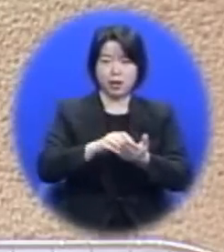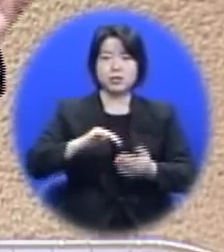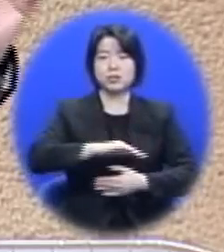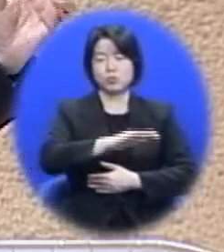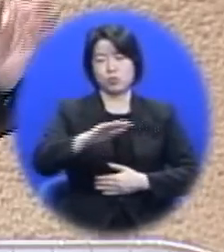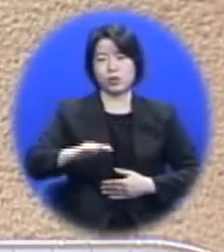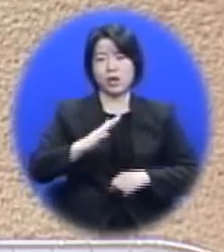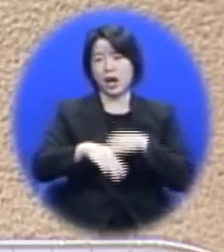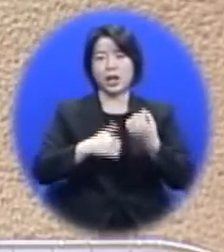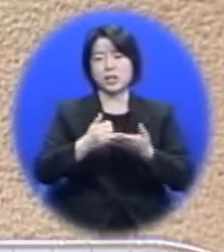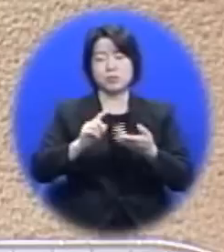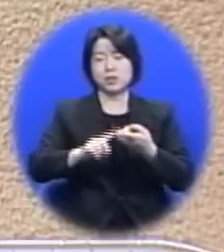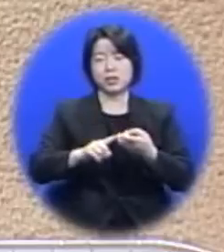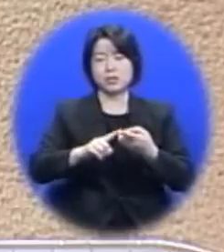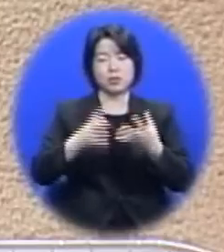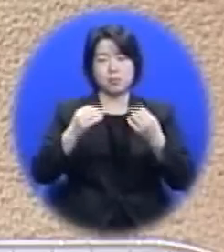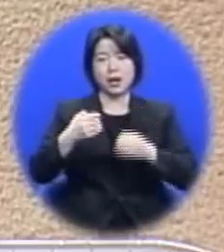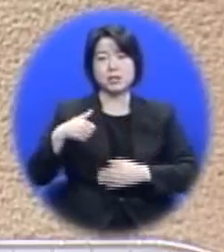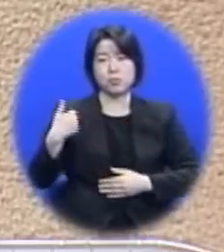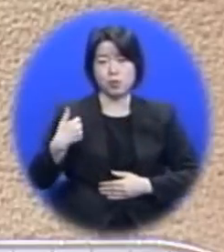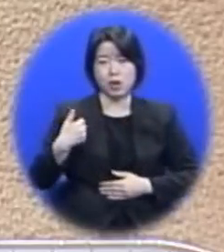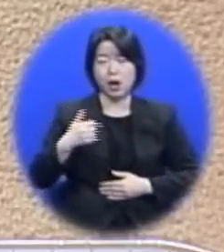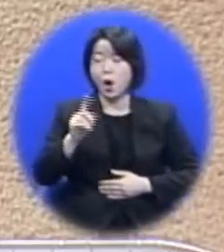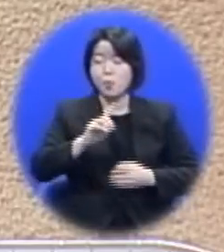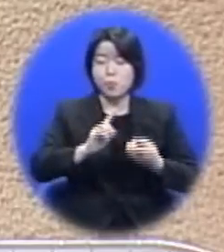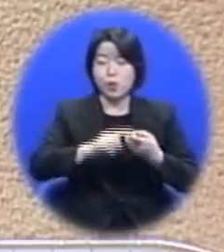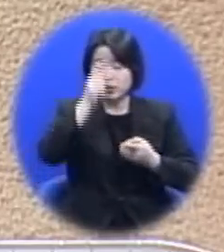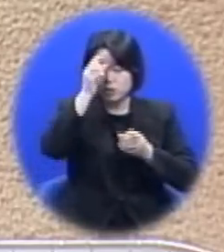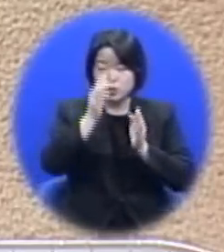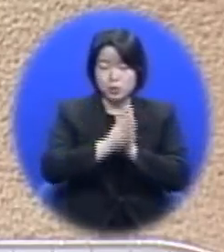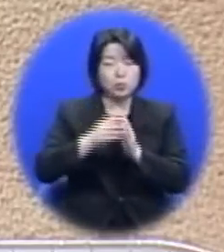뭘 기도해야 되는지도 잘 모르고 그동안 기도를 해온 거지요.